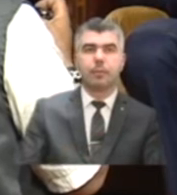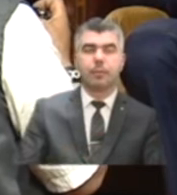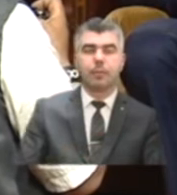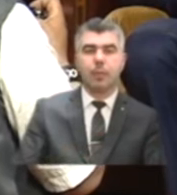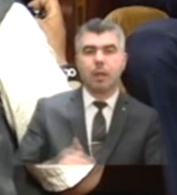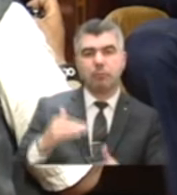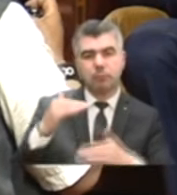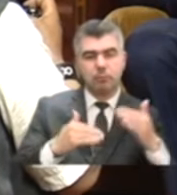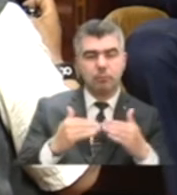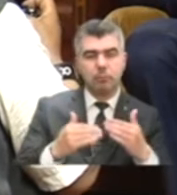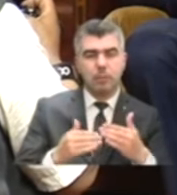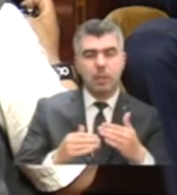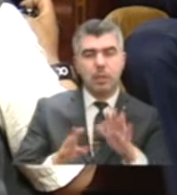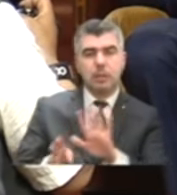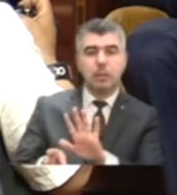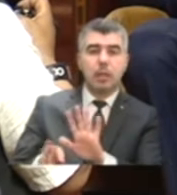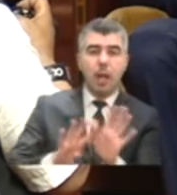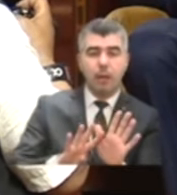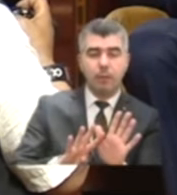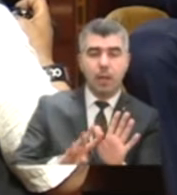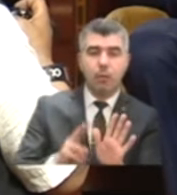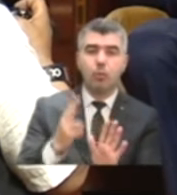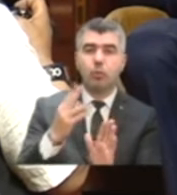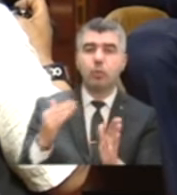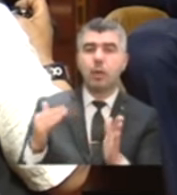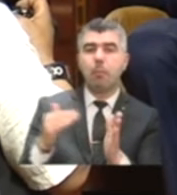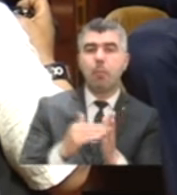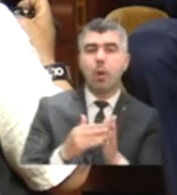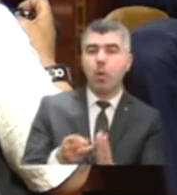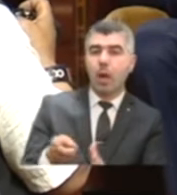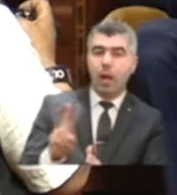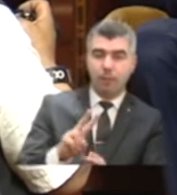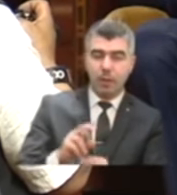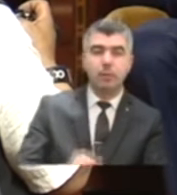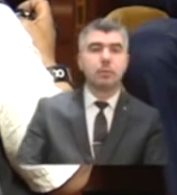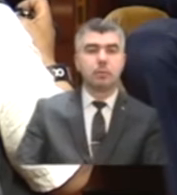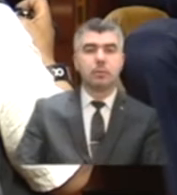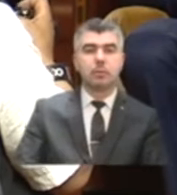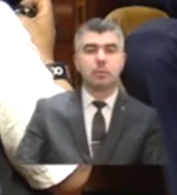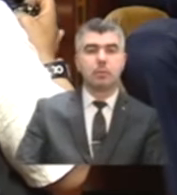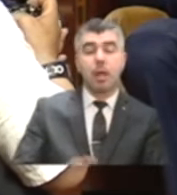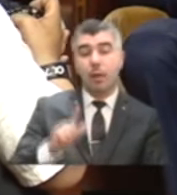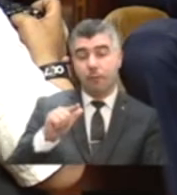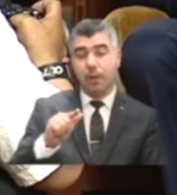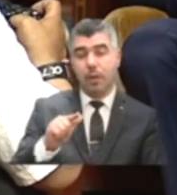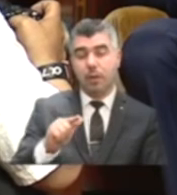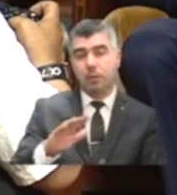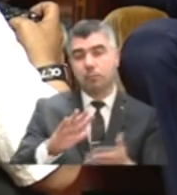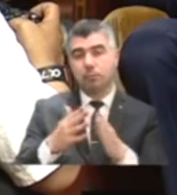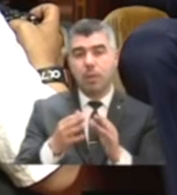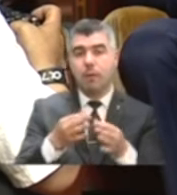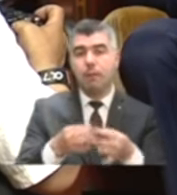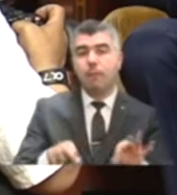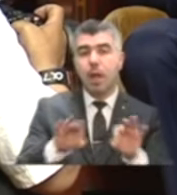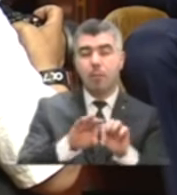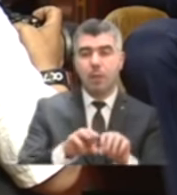بين 9000 درهم و 22000 درهم. تصوروا مع السيد الوزير واحد العائله فيها